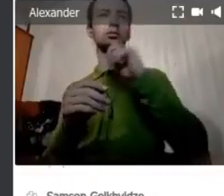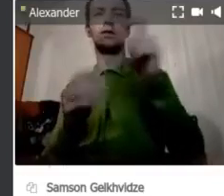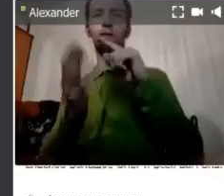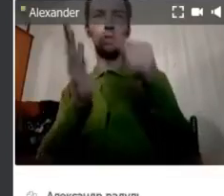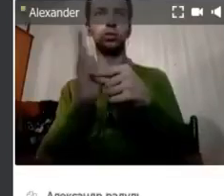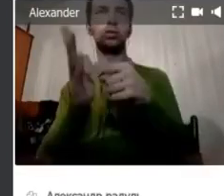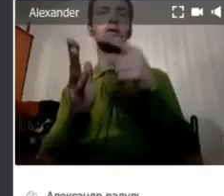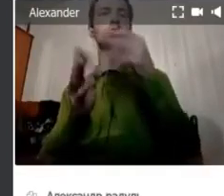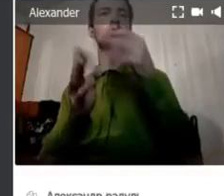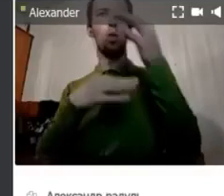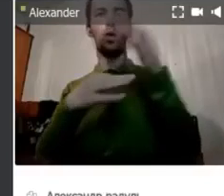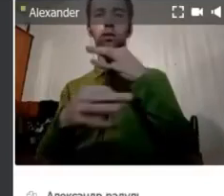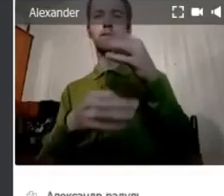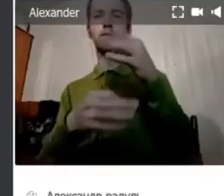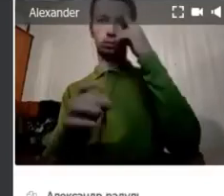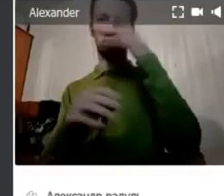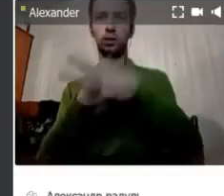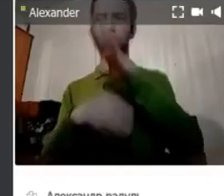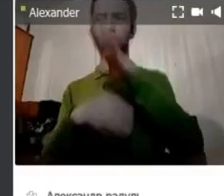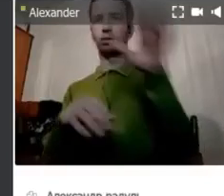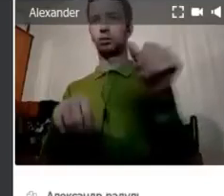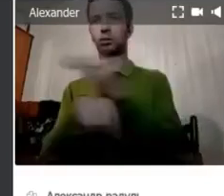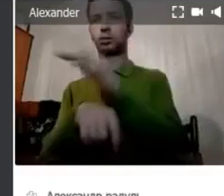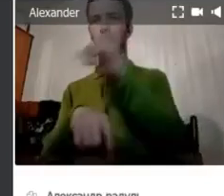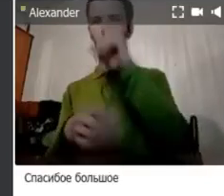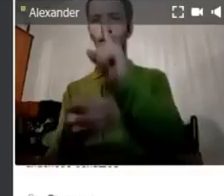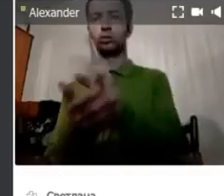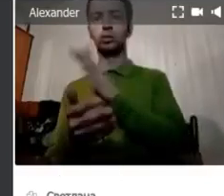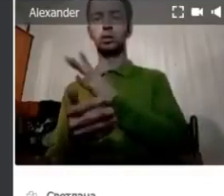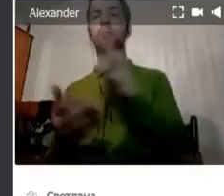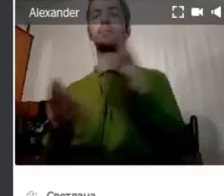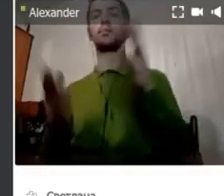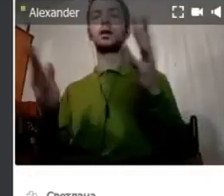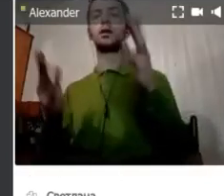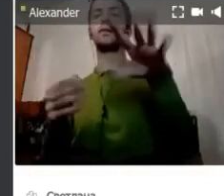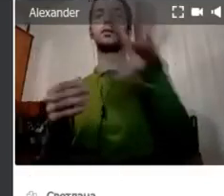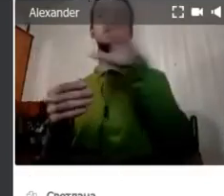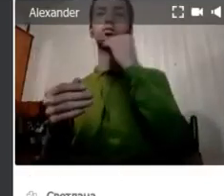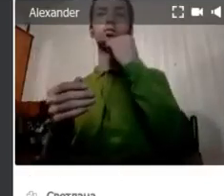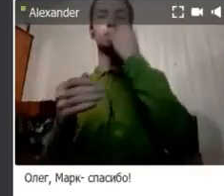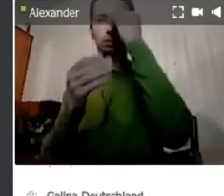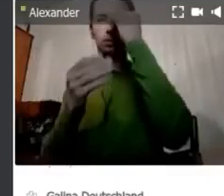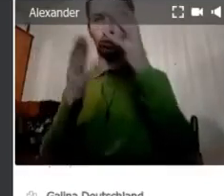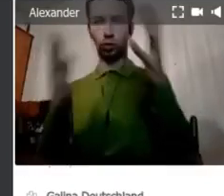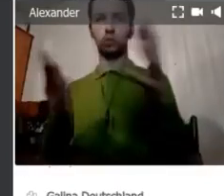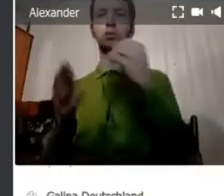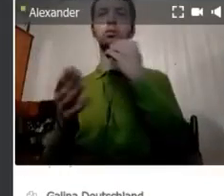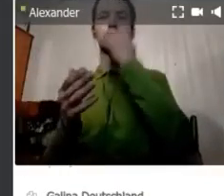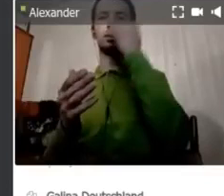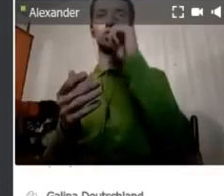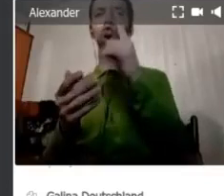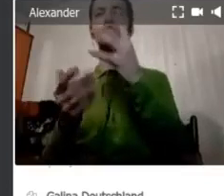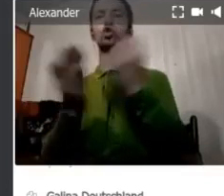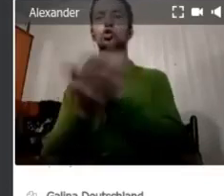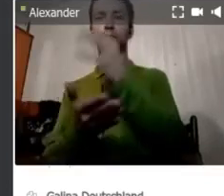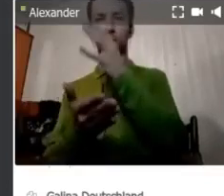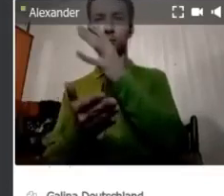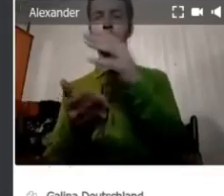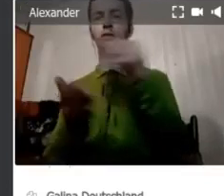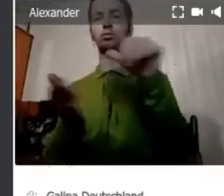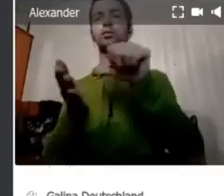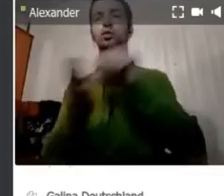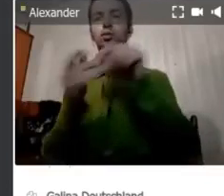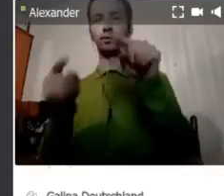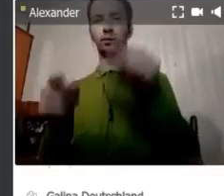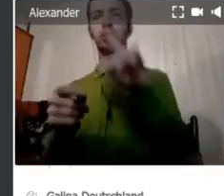говорю, что-то полезное вы для себя сегодня получили, и вы уже на один шаг впереди тех, кто у нас